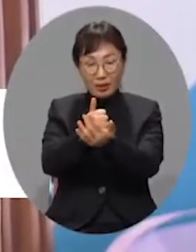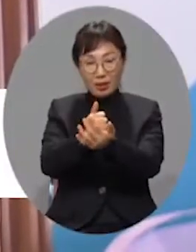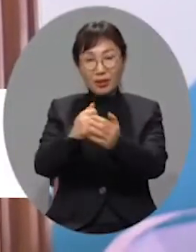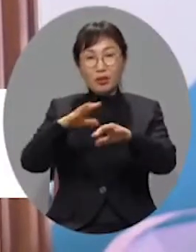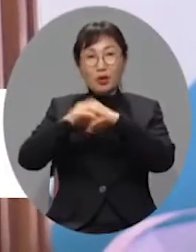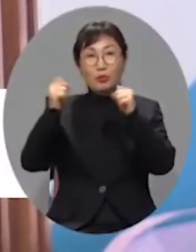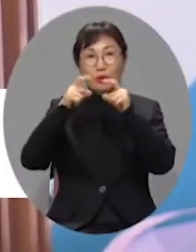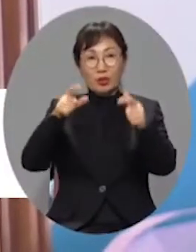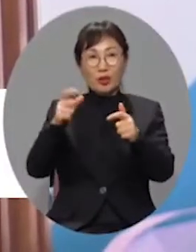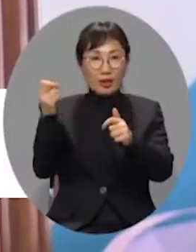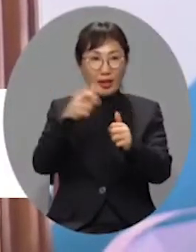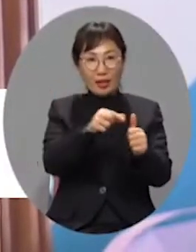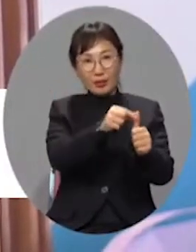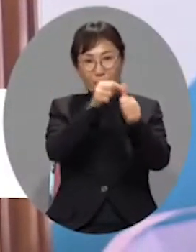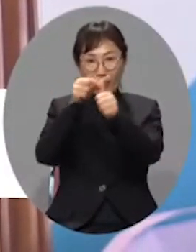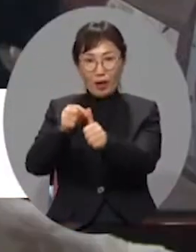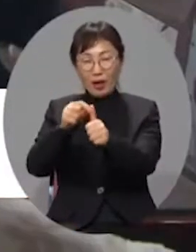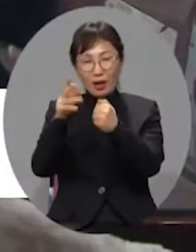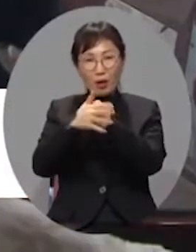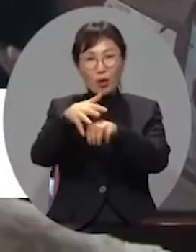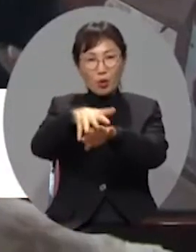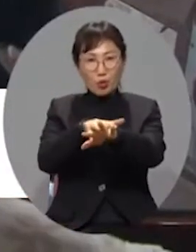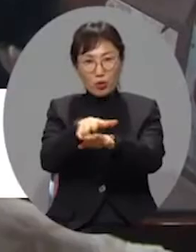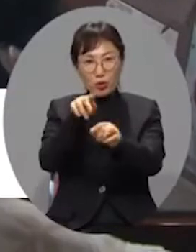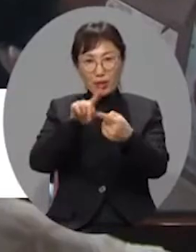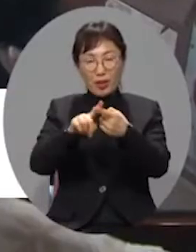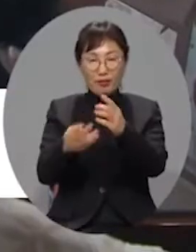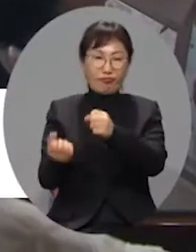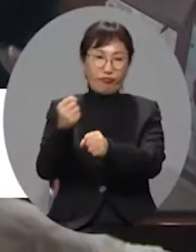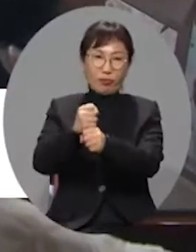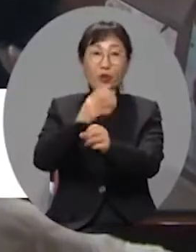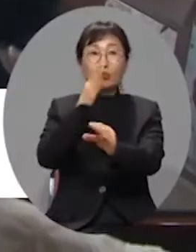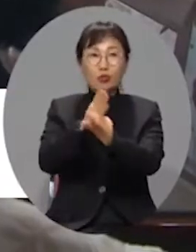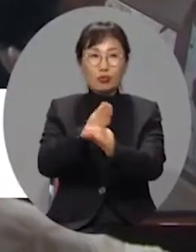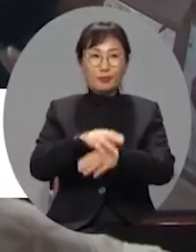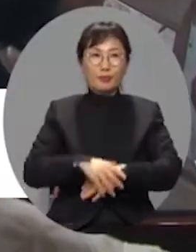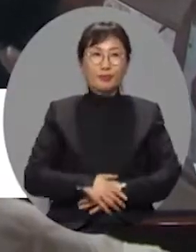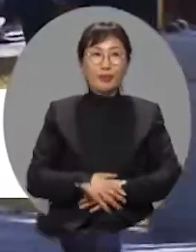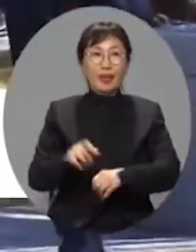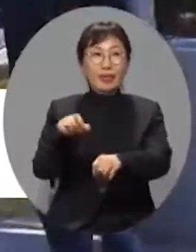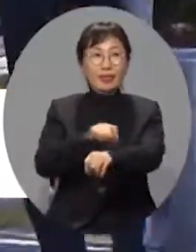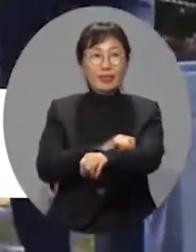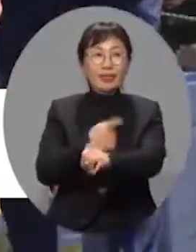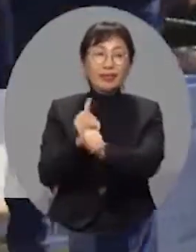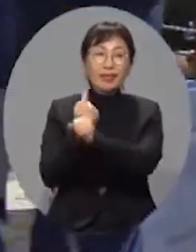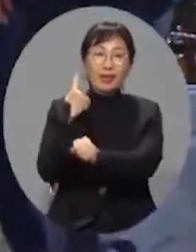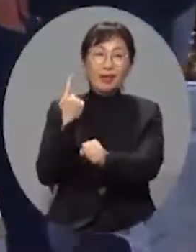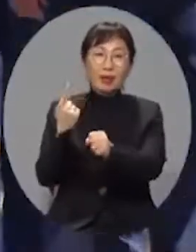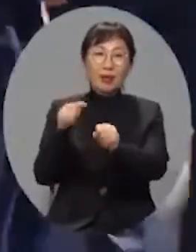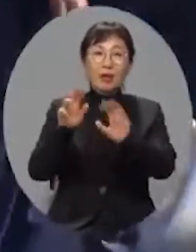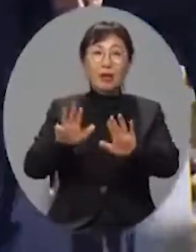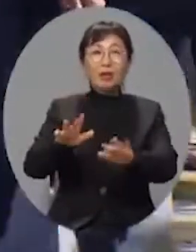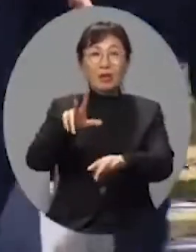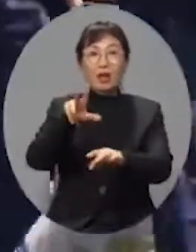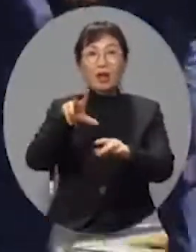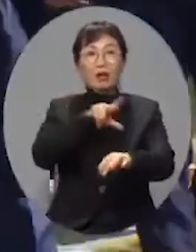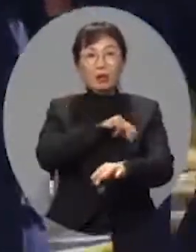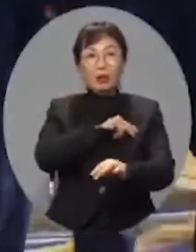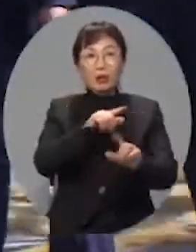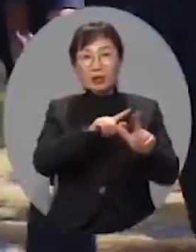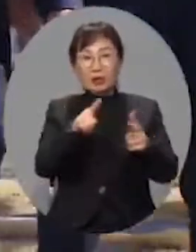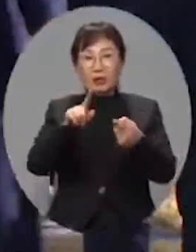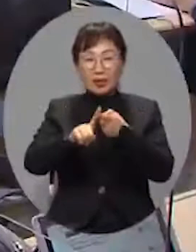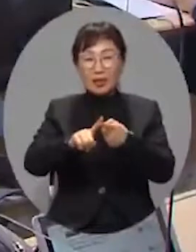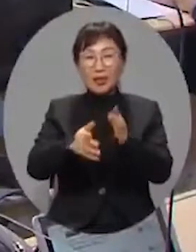도당위원장으로 재소환하며 대대적인 조직 재건을 계획하고 있습니다. 특히 지난해 당내 현역 의원들을 도내